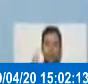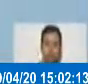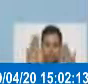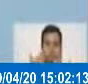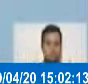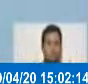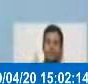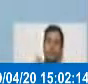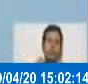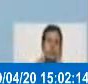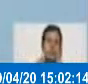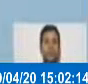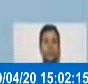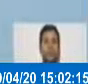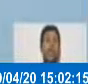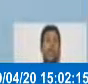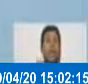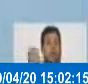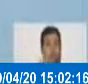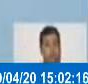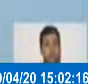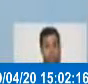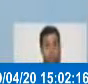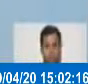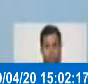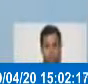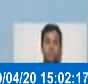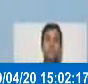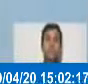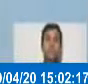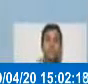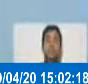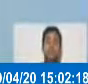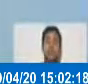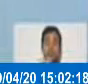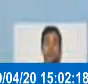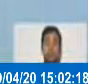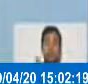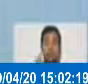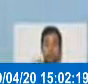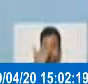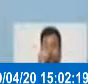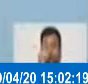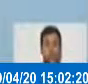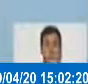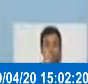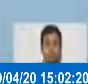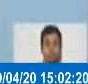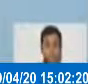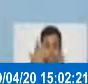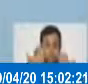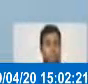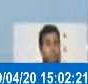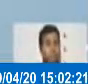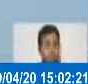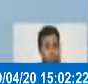দ্বিতীয় নমুনাটা নেওয়া হয় এবং তার 7 দিন পর তার আরেকটি নমুনা নেওয়া হয়। পরপর দুটি নমুনা যখন নেগেটিভ হয়